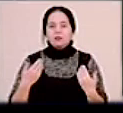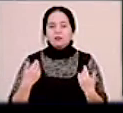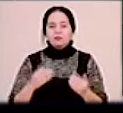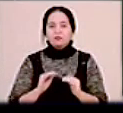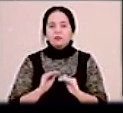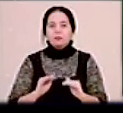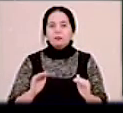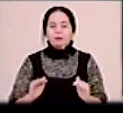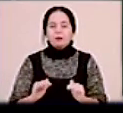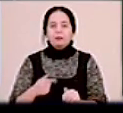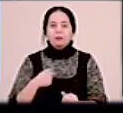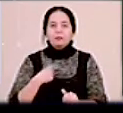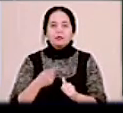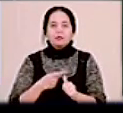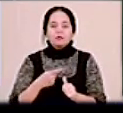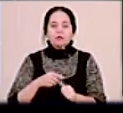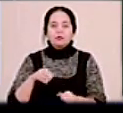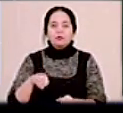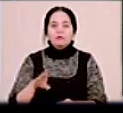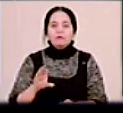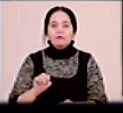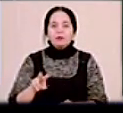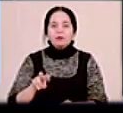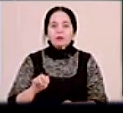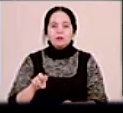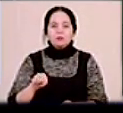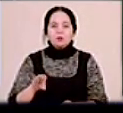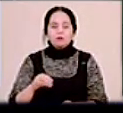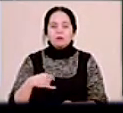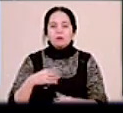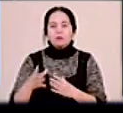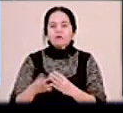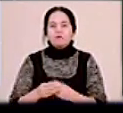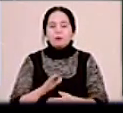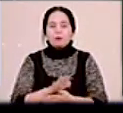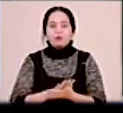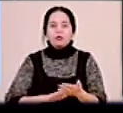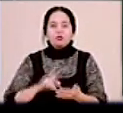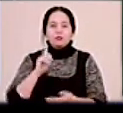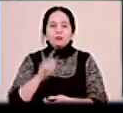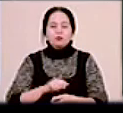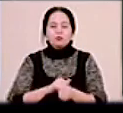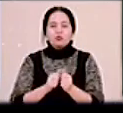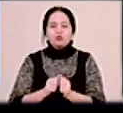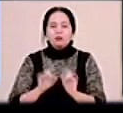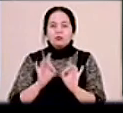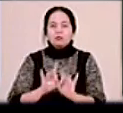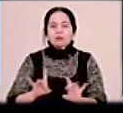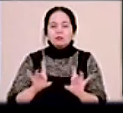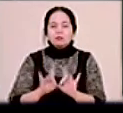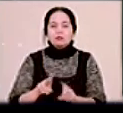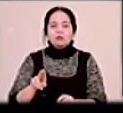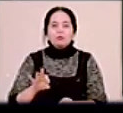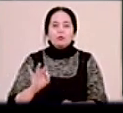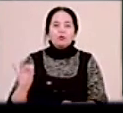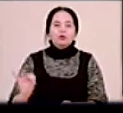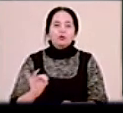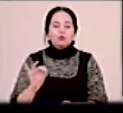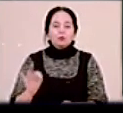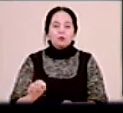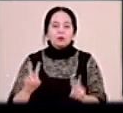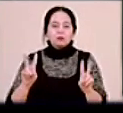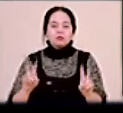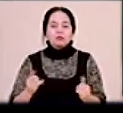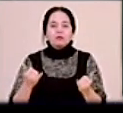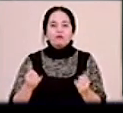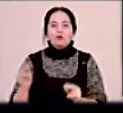Здравствуйте, ребята! Меня зовут Татьяна Валентиновна, и мы с вами продолжаем изучать рассказы по истории. Тема